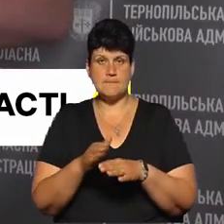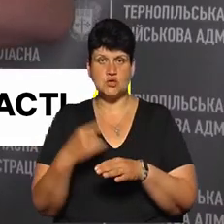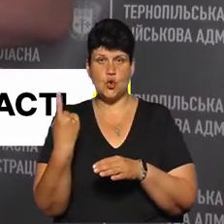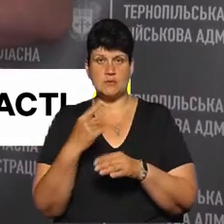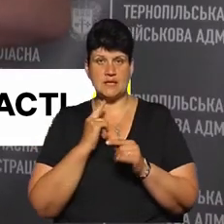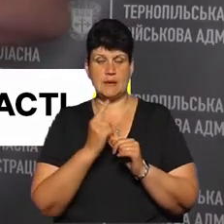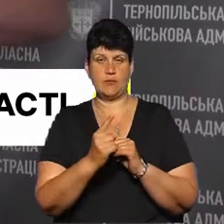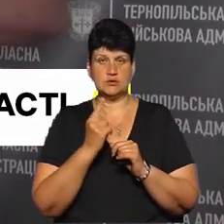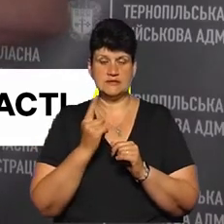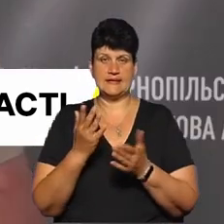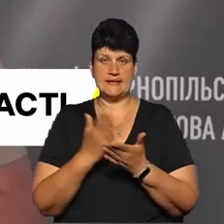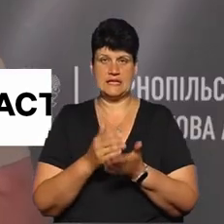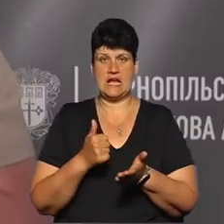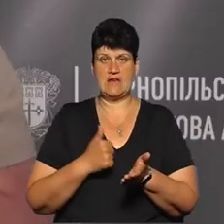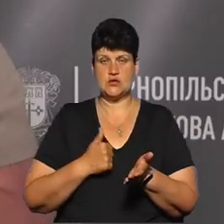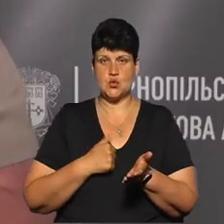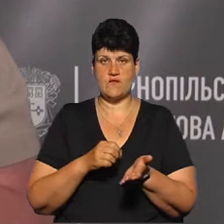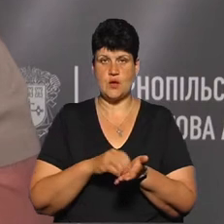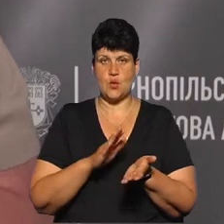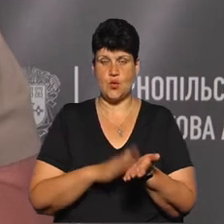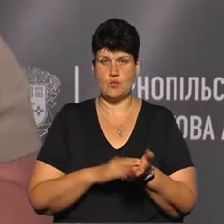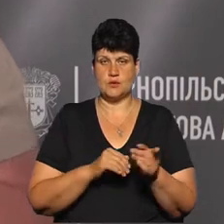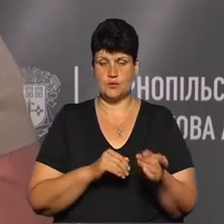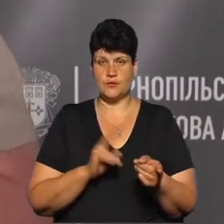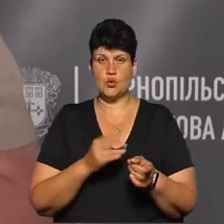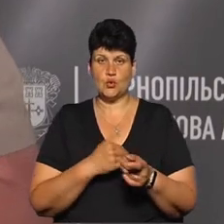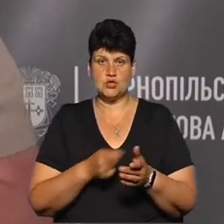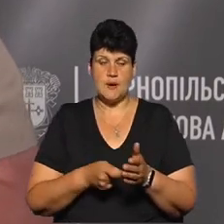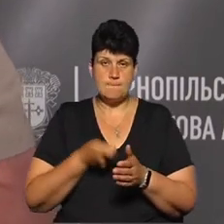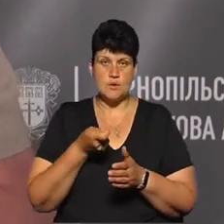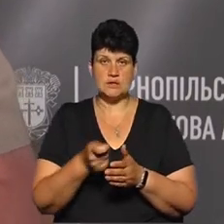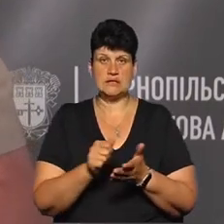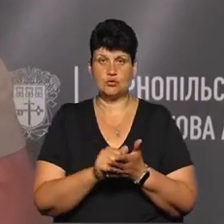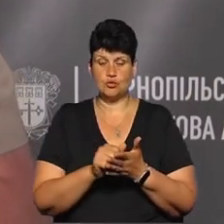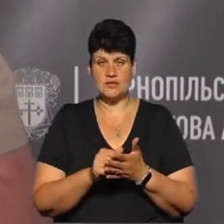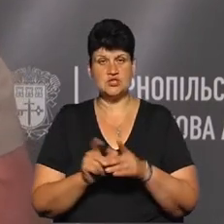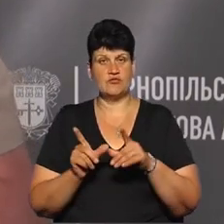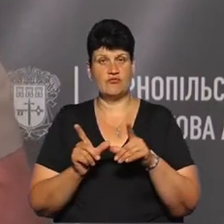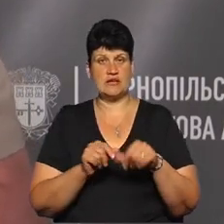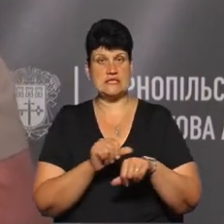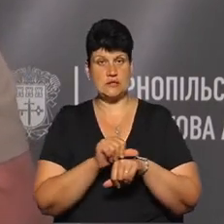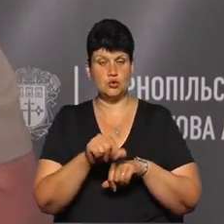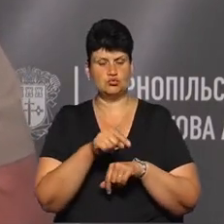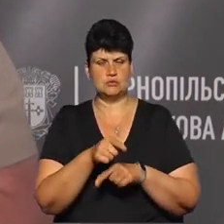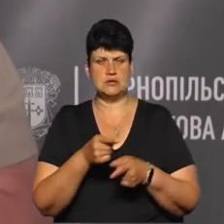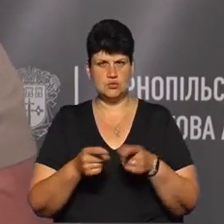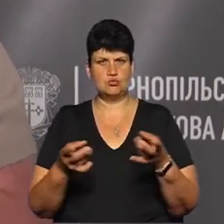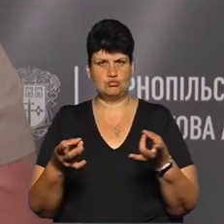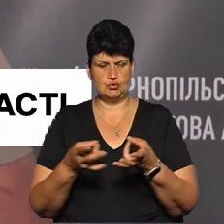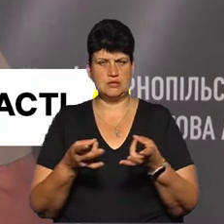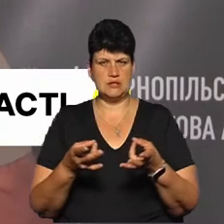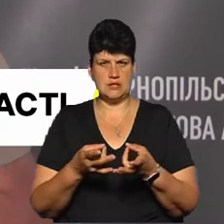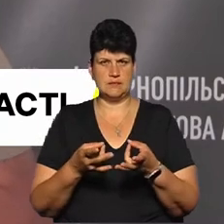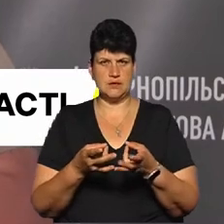на військовому обліку. Хто хоче подати документи в шлях чи виїхати за кордон, тут дійсно військово потрібен буде